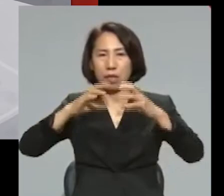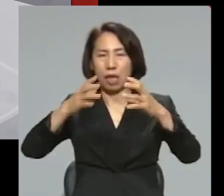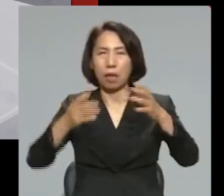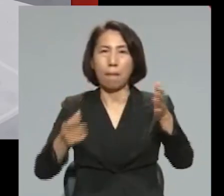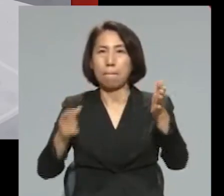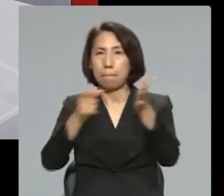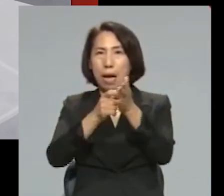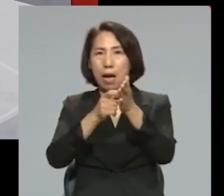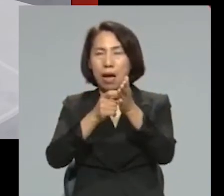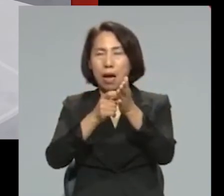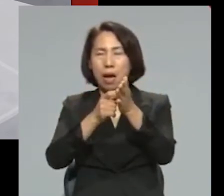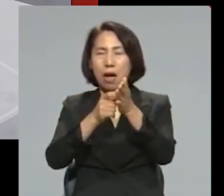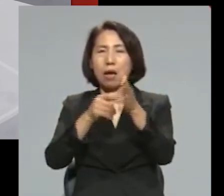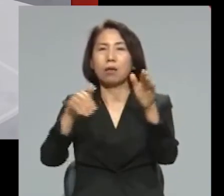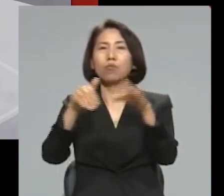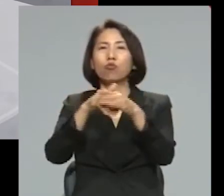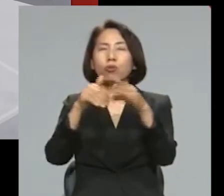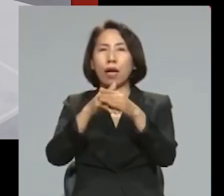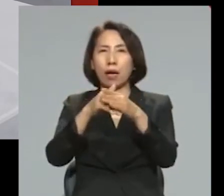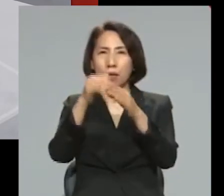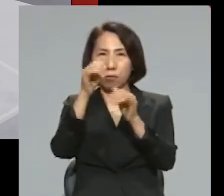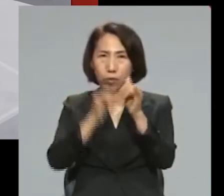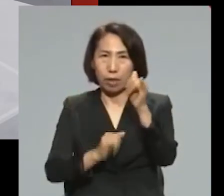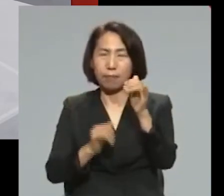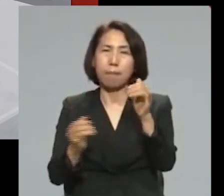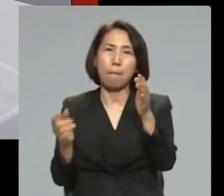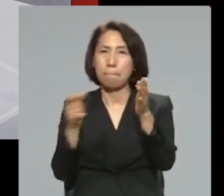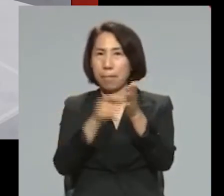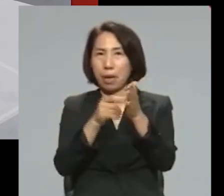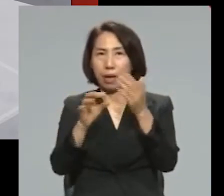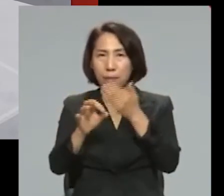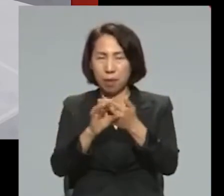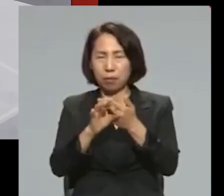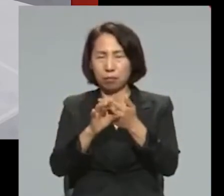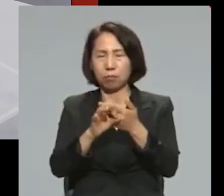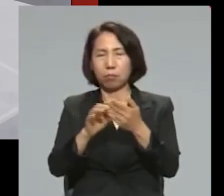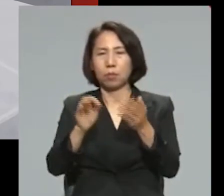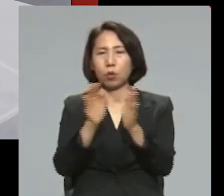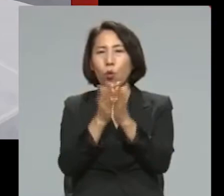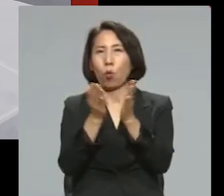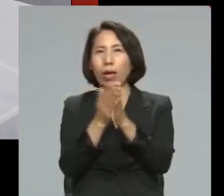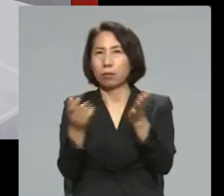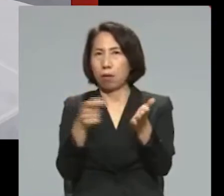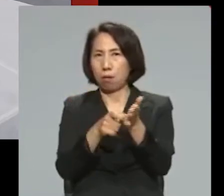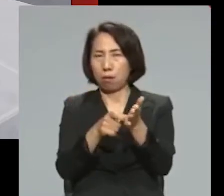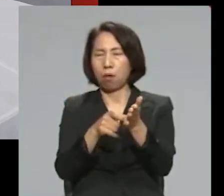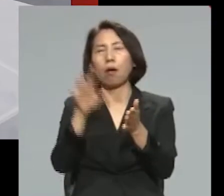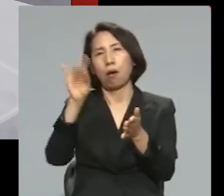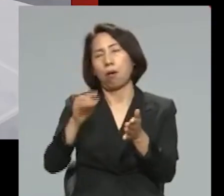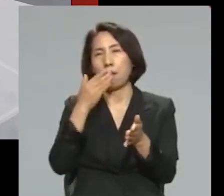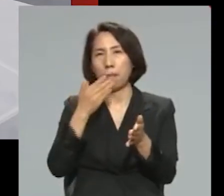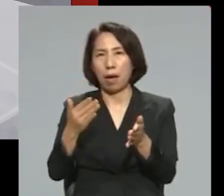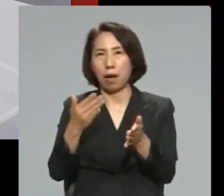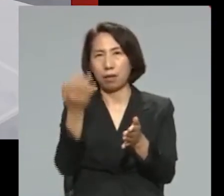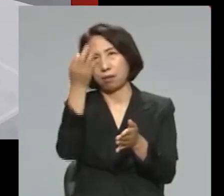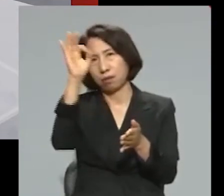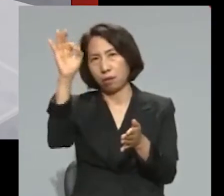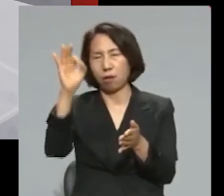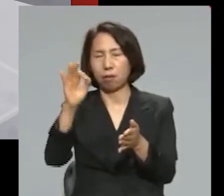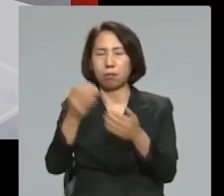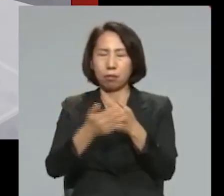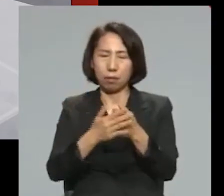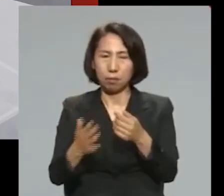편입되어 국정교과서에 담을 수 있는 당위성이 마련됩니다. 이로 인해서 가야 역사에 대한